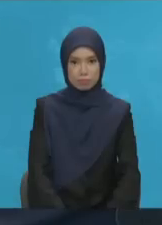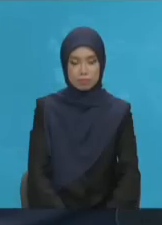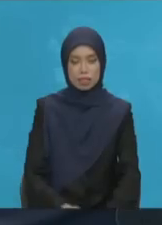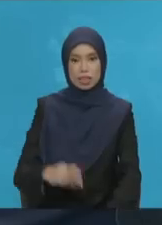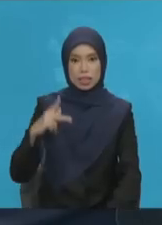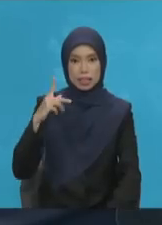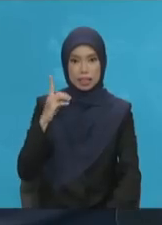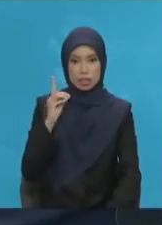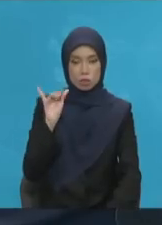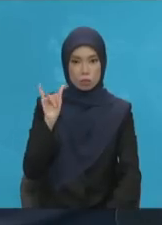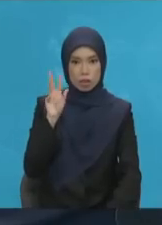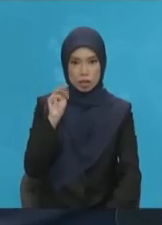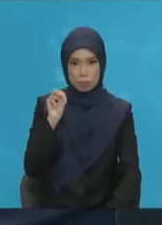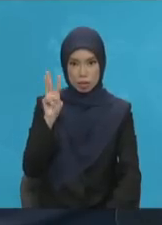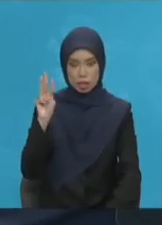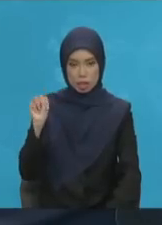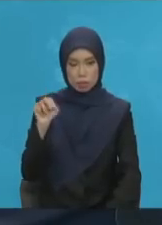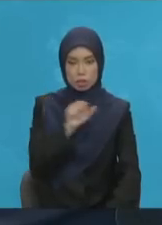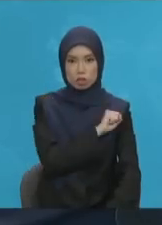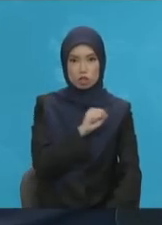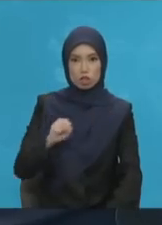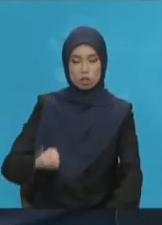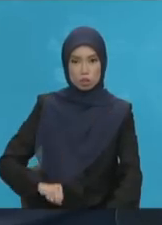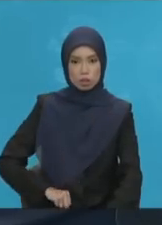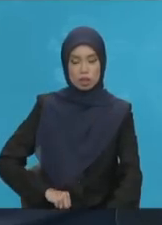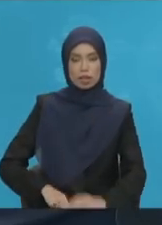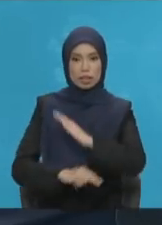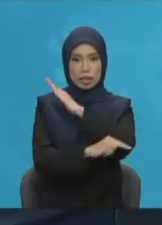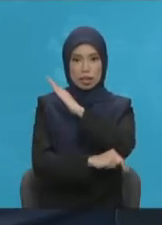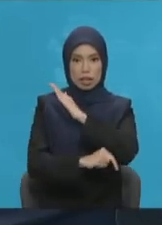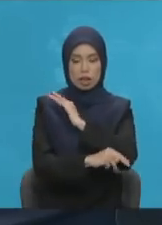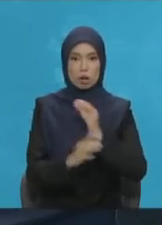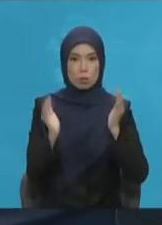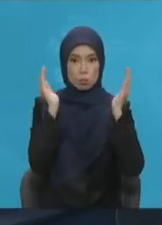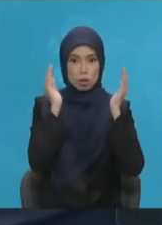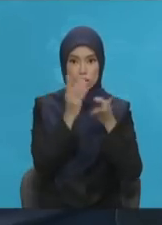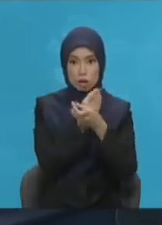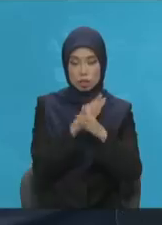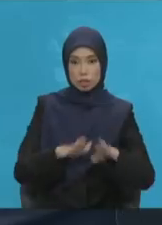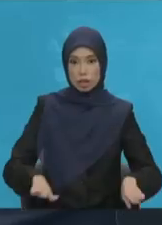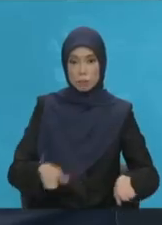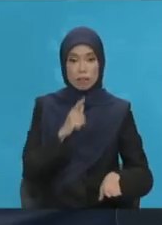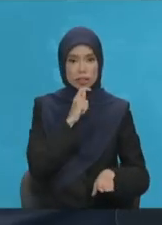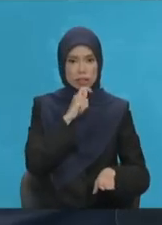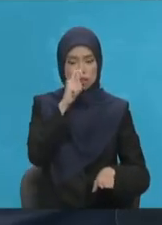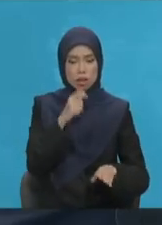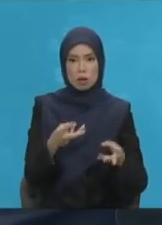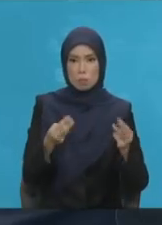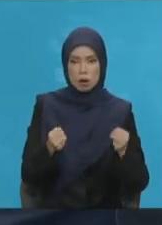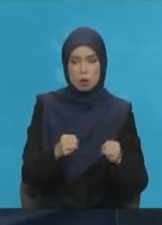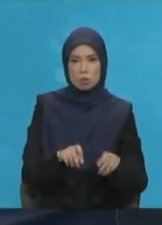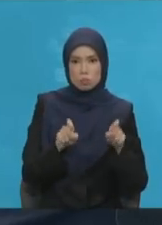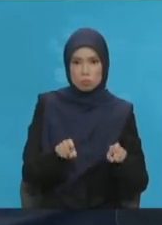ke bawah dulu yang maha Mulia Paduka Suri Baginda Sultan dan yang dipertuan negara Brunei Darussalam bertita menegaskan